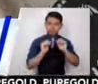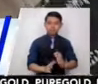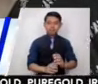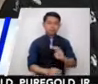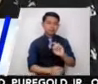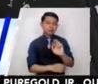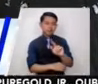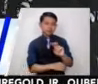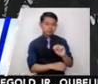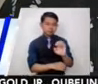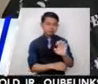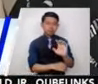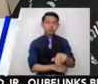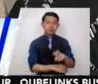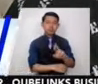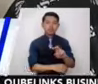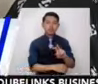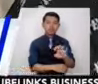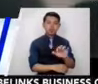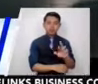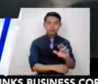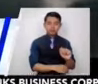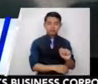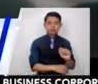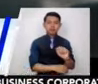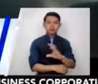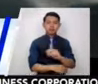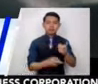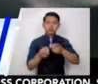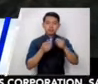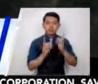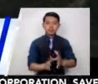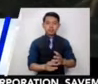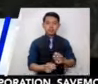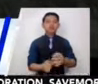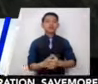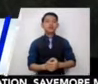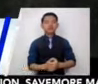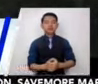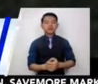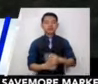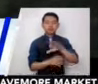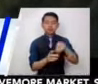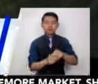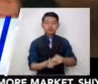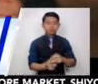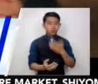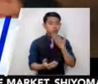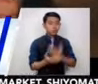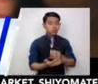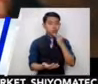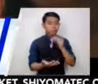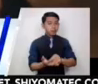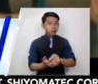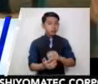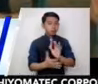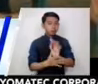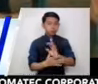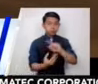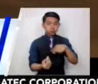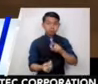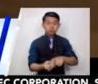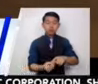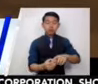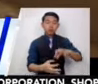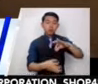at direktor na si Kip Oebanda. Bukod sa magandang mensahe ng pelikula tungkol sa pagpapahalaga ng bawat